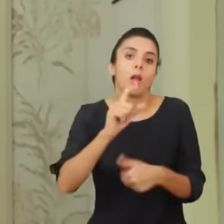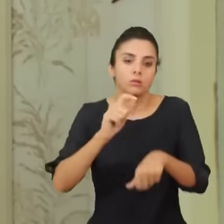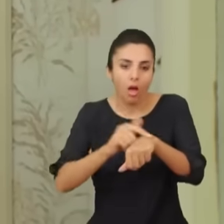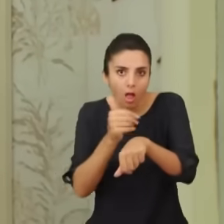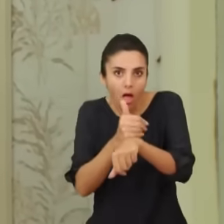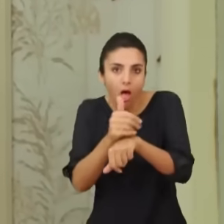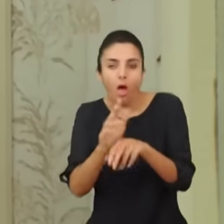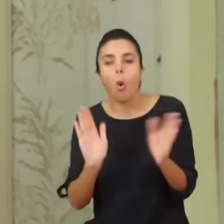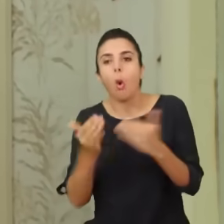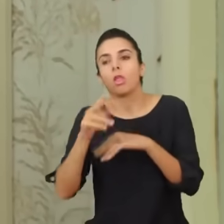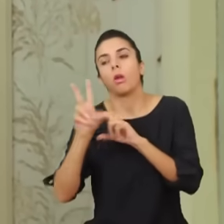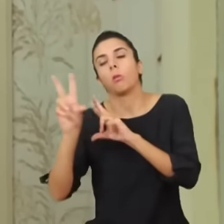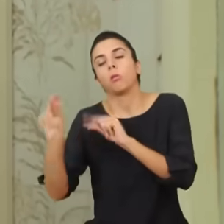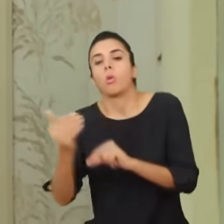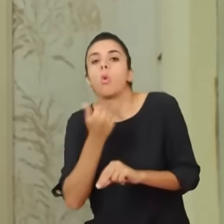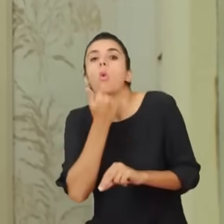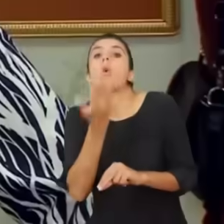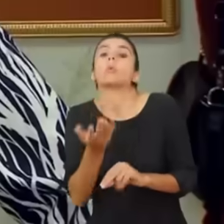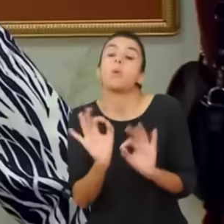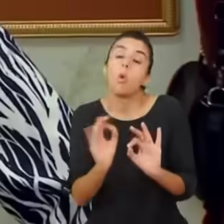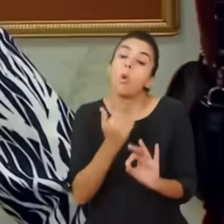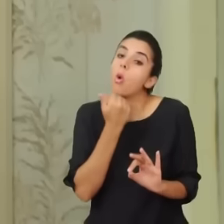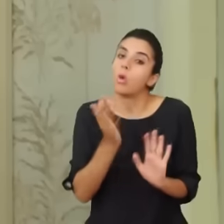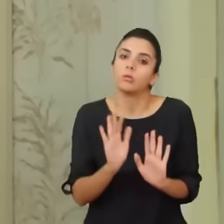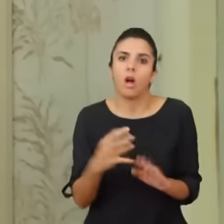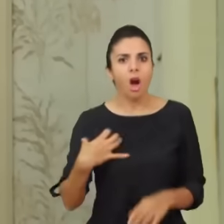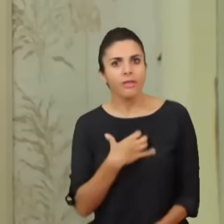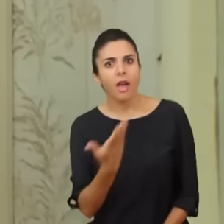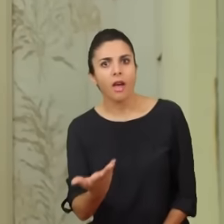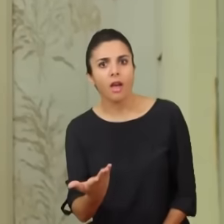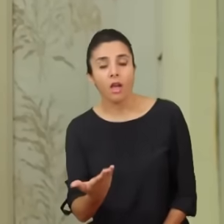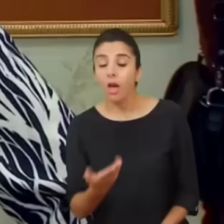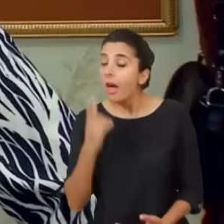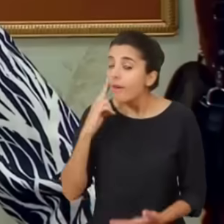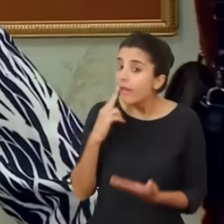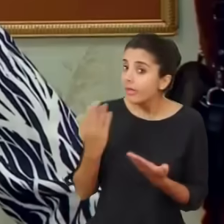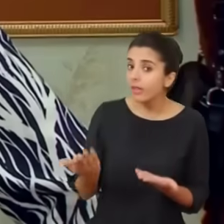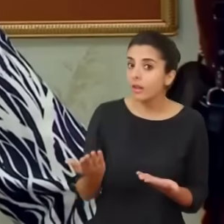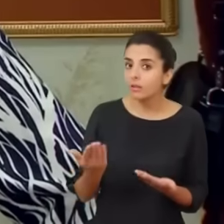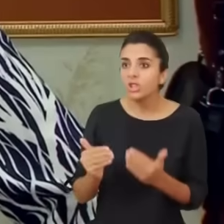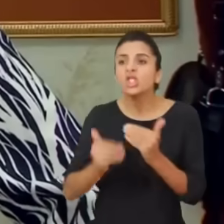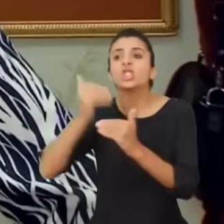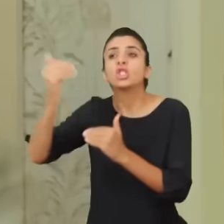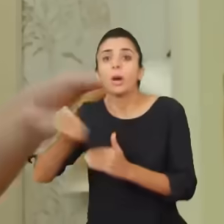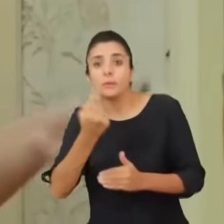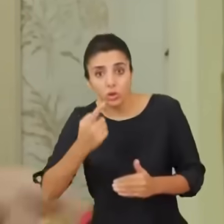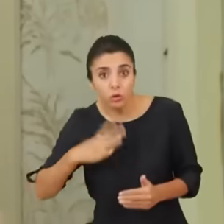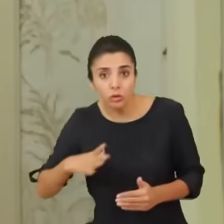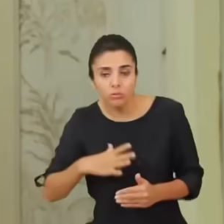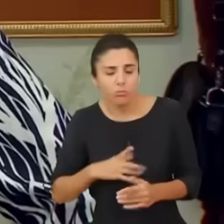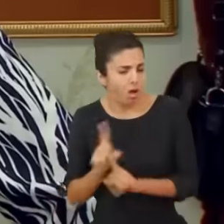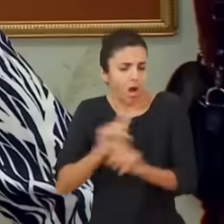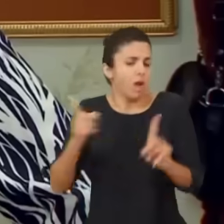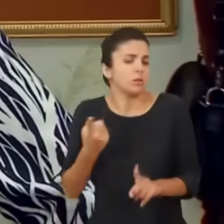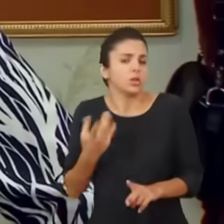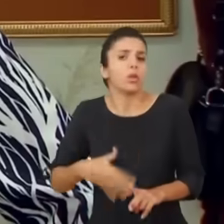saat oldu, hala odasından çıkmadı. Böyle olmaz. Anne. Efendim. Dışarıdan bir şey istiyor musun? Ay istemiyorum.